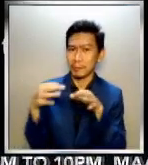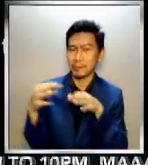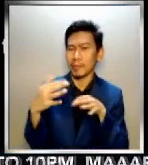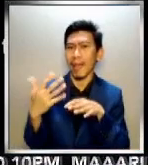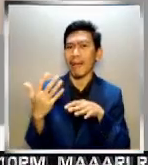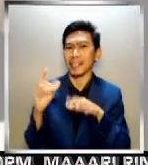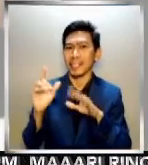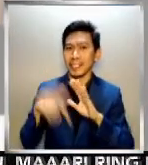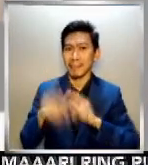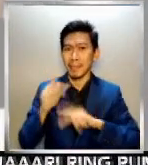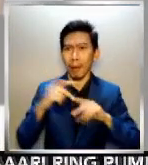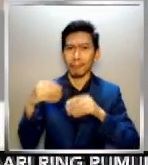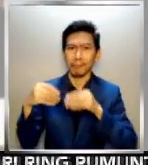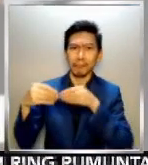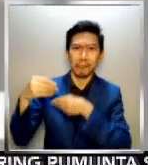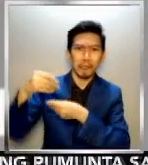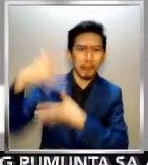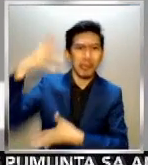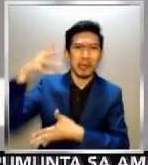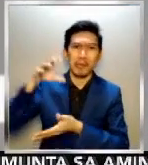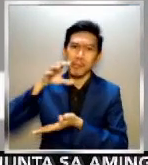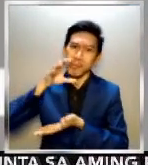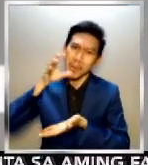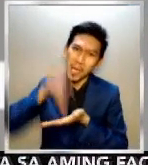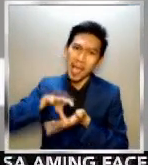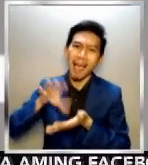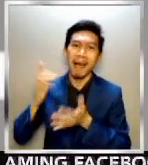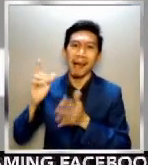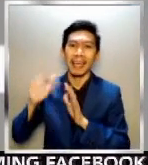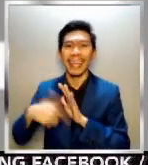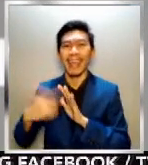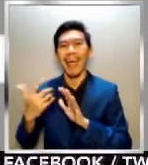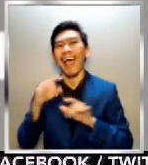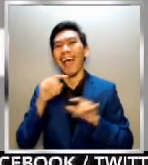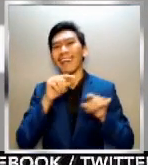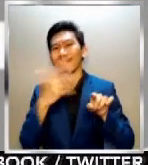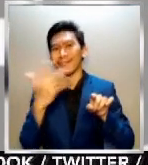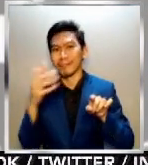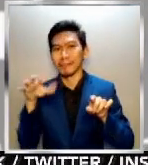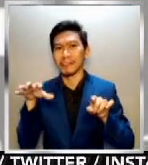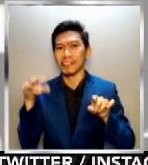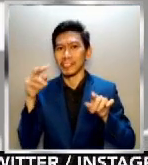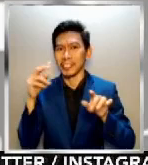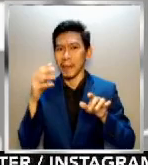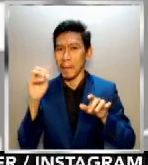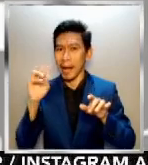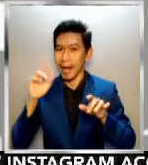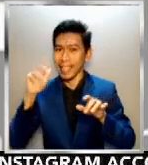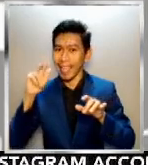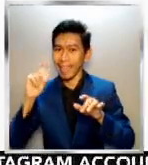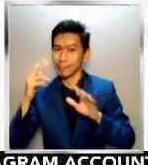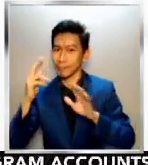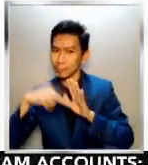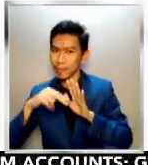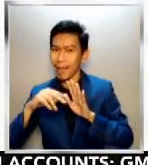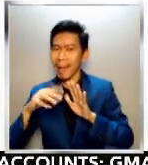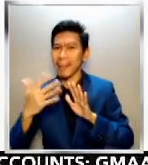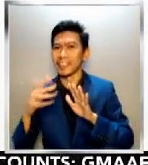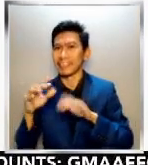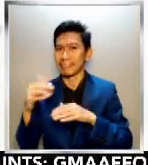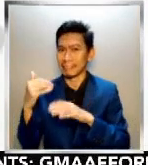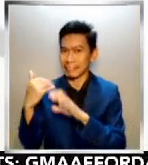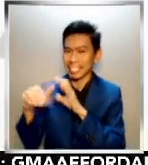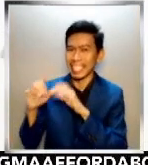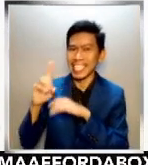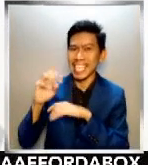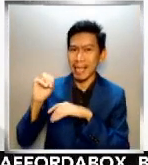nag-viral ang post ni Carlo, umabot ito kay Marian na napa-DM pa sa kanya. Sabi niya, ingat kami and hi to my mom. So yung mommy ko naman, kilig naman